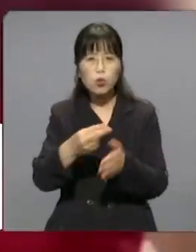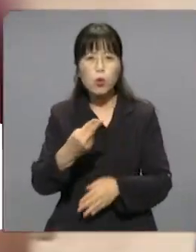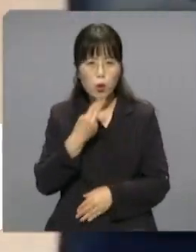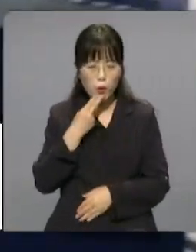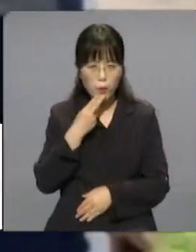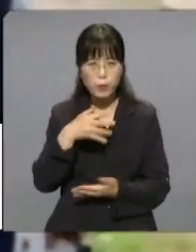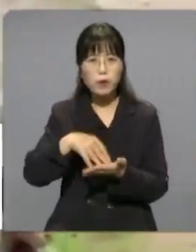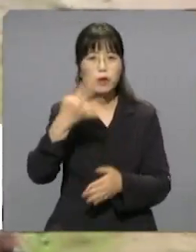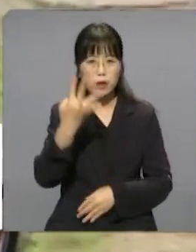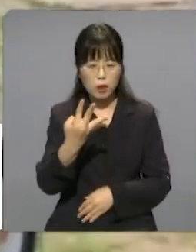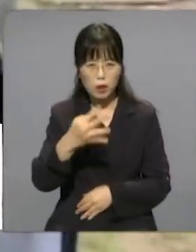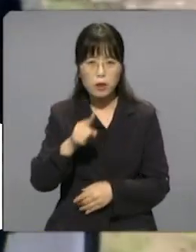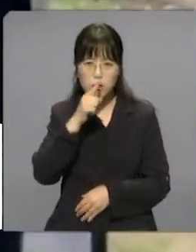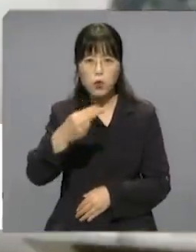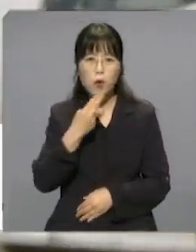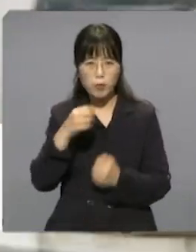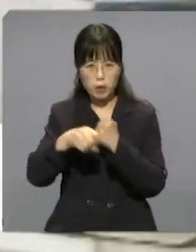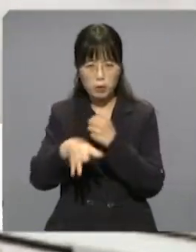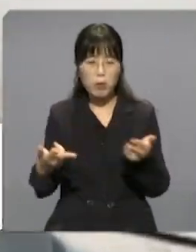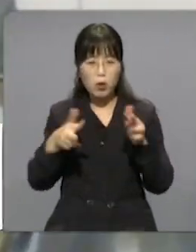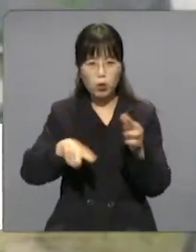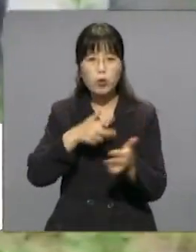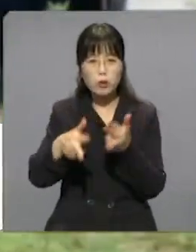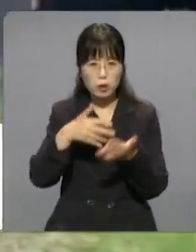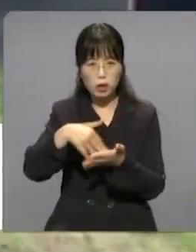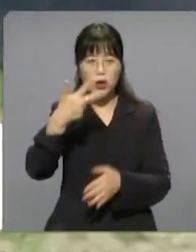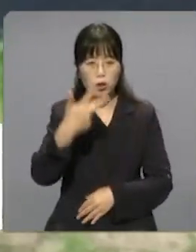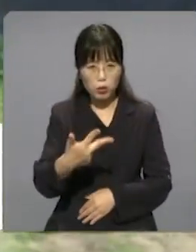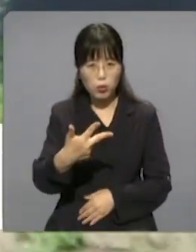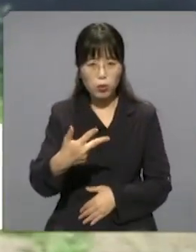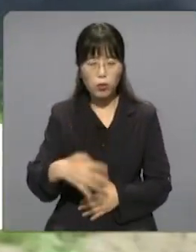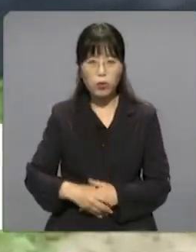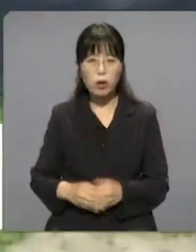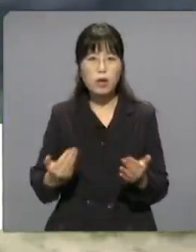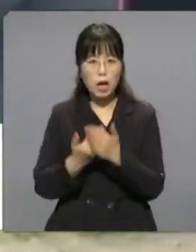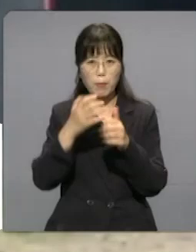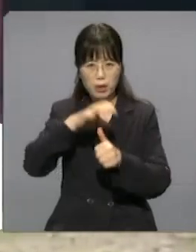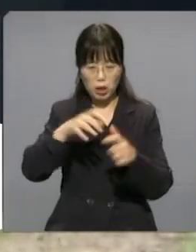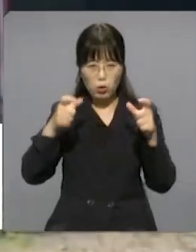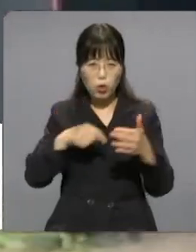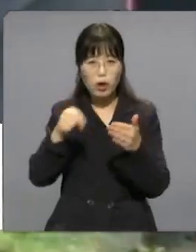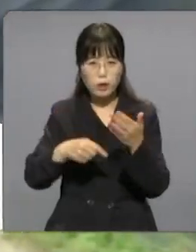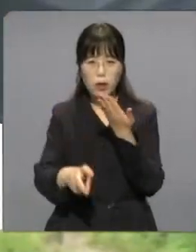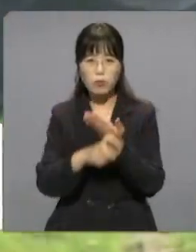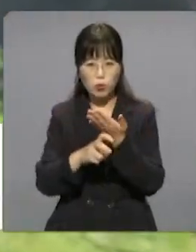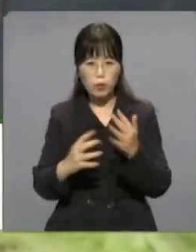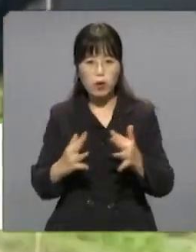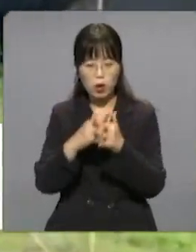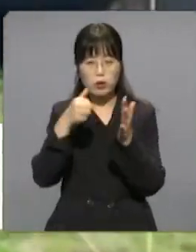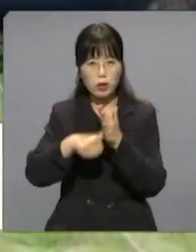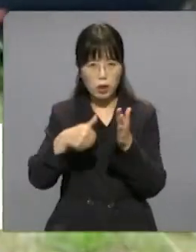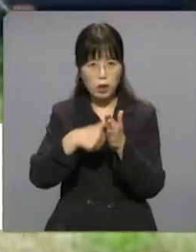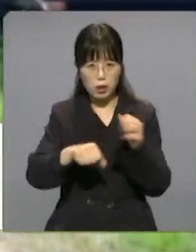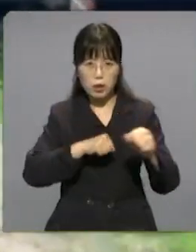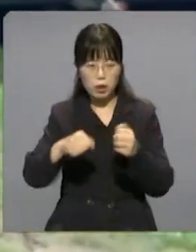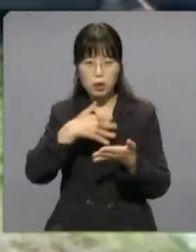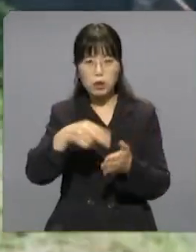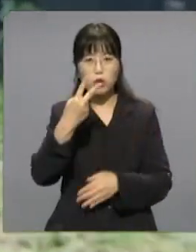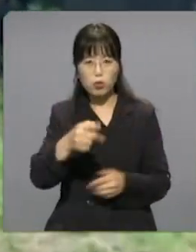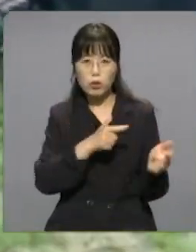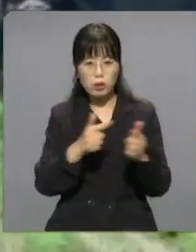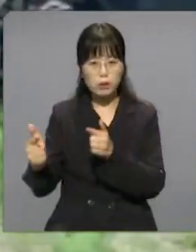운영 4건, 미신고 기타 유원시설 운영 7곳, 개발 제한 구역 내 불법 건축 행위 2건 등입니다.